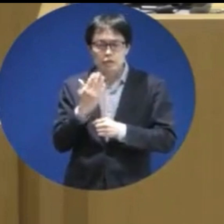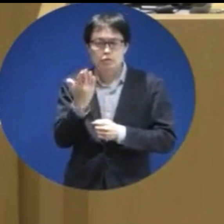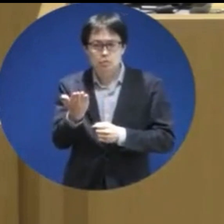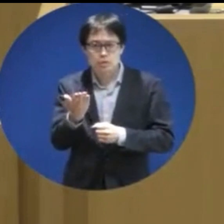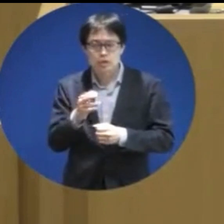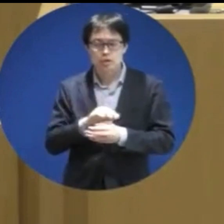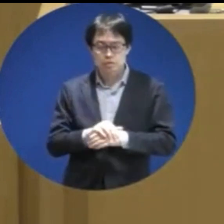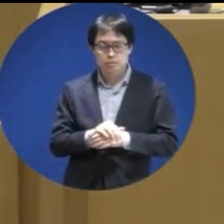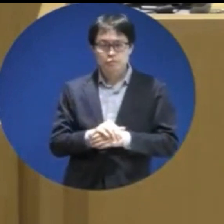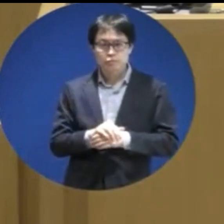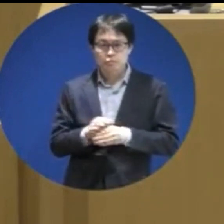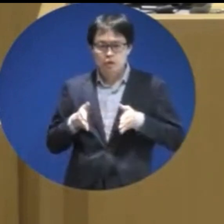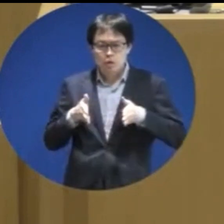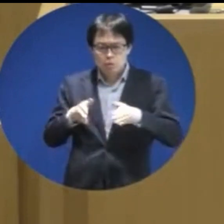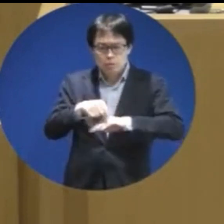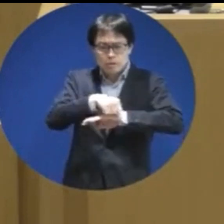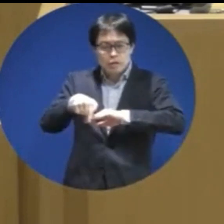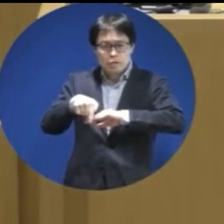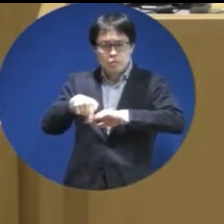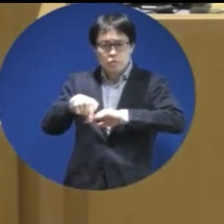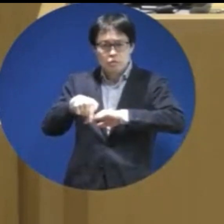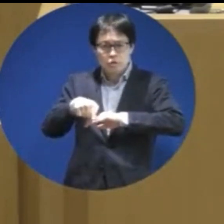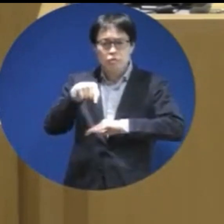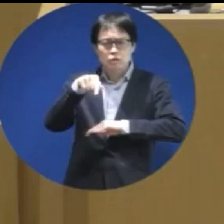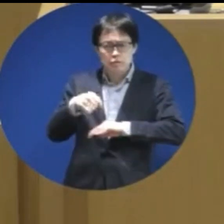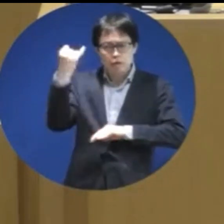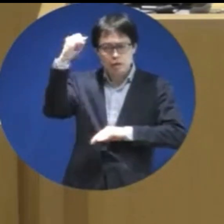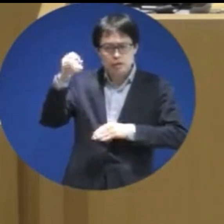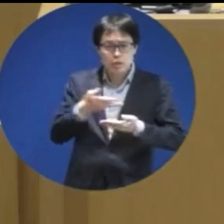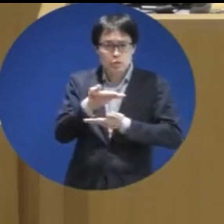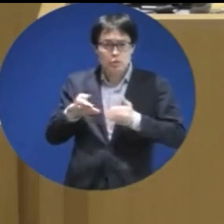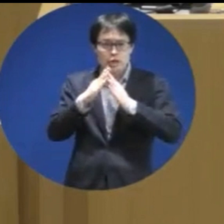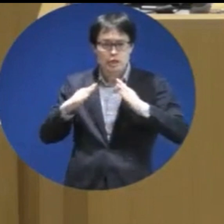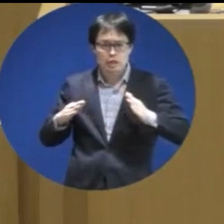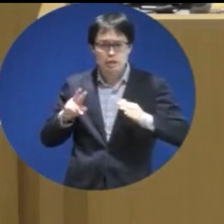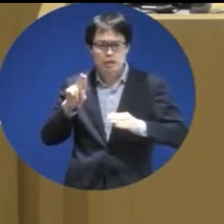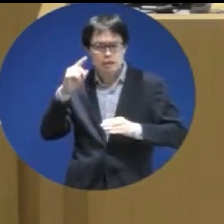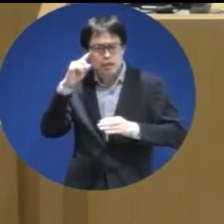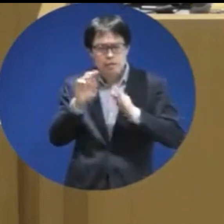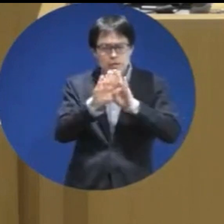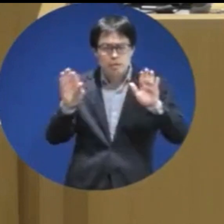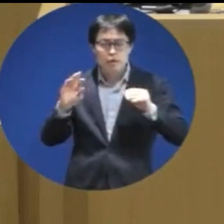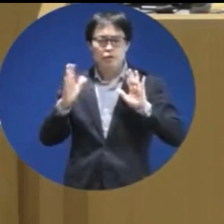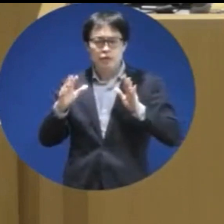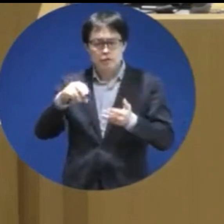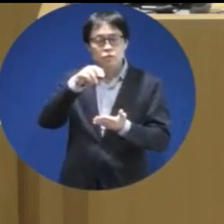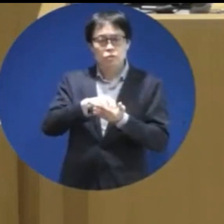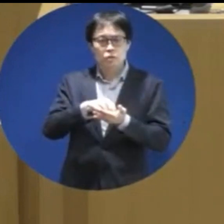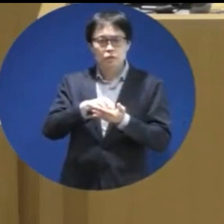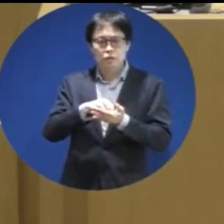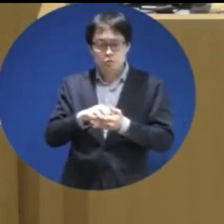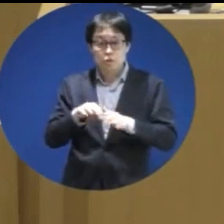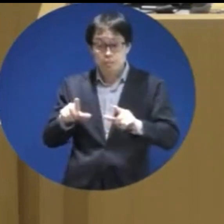認させていただきますが、ロードマップ上には意見交換会はもう2回目の開催はないというふうに書かれてはおりましたが、今回